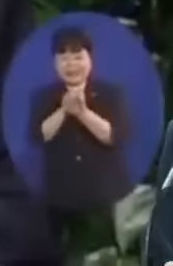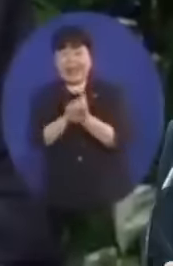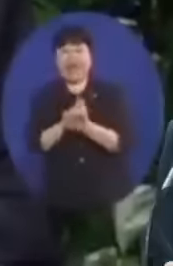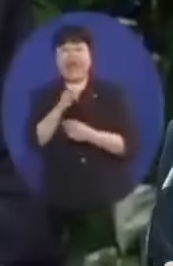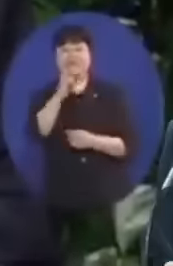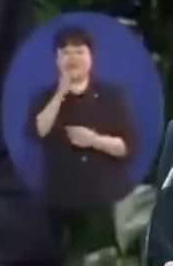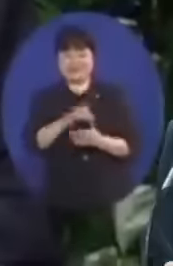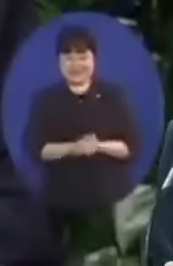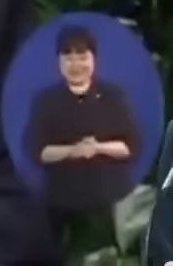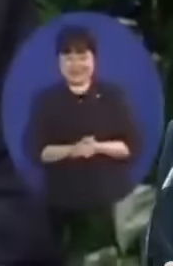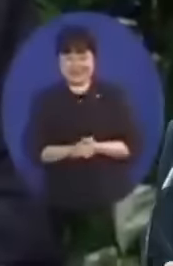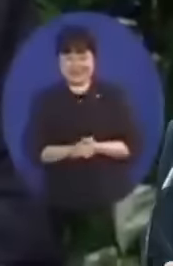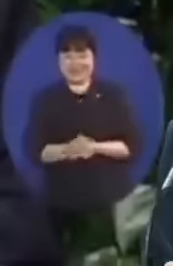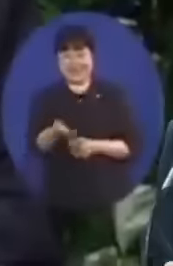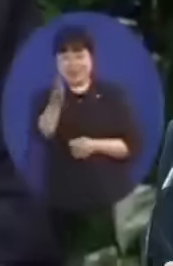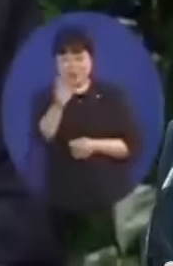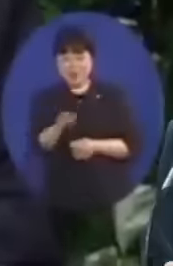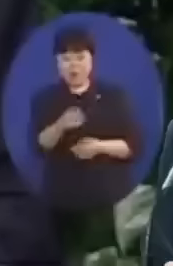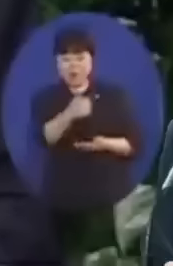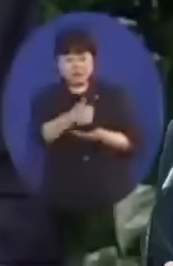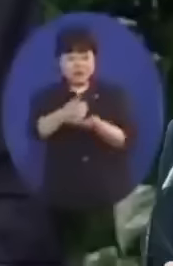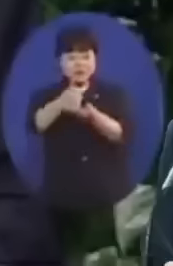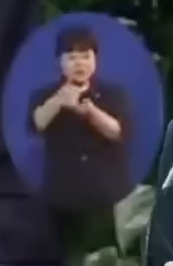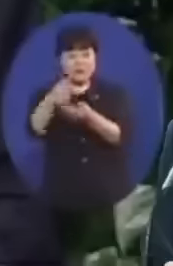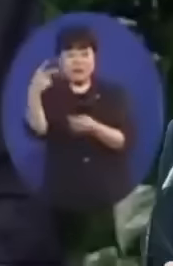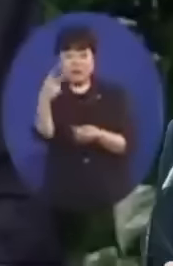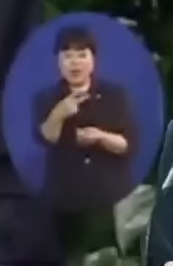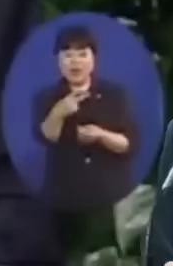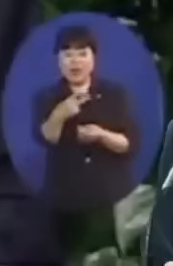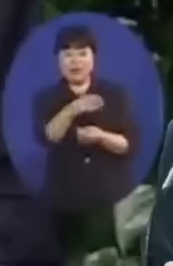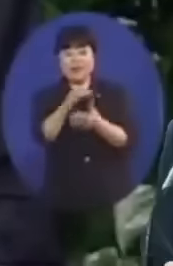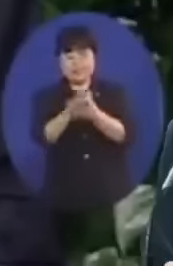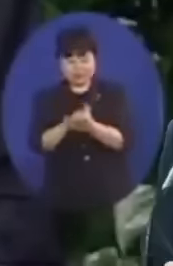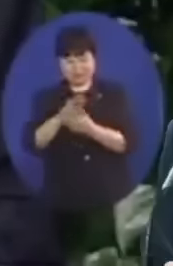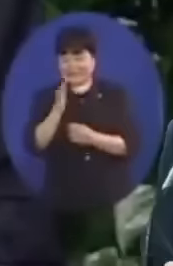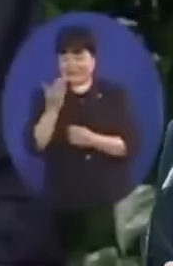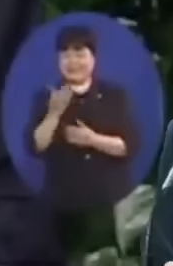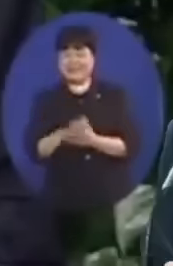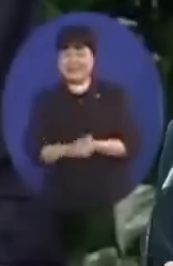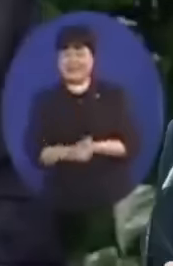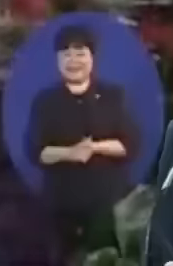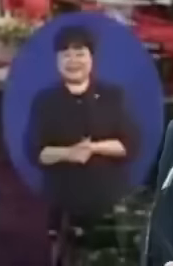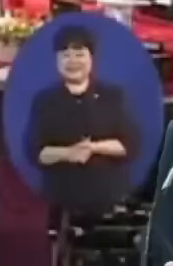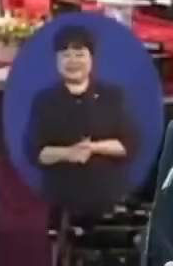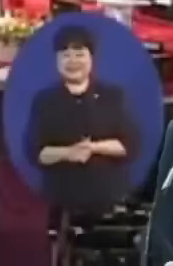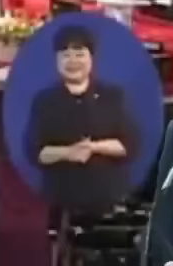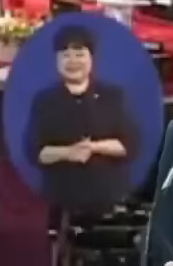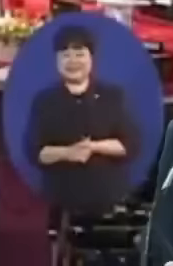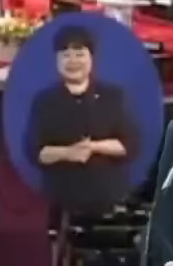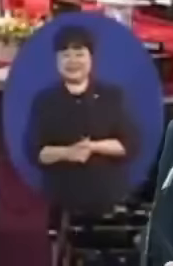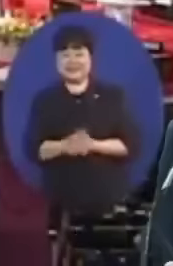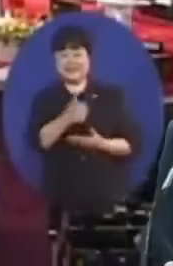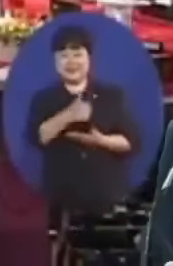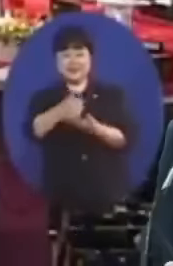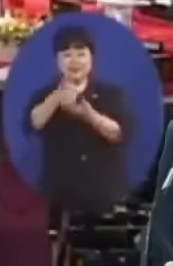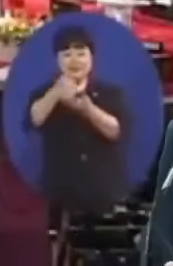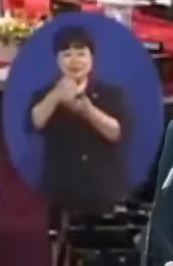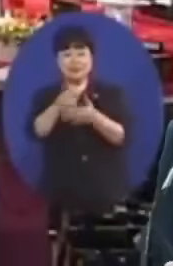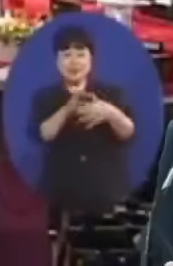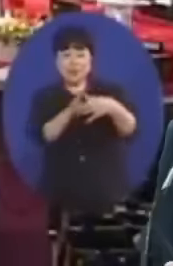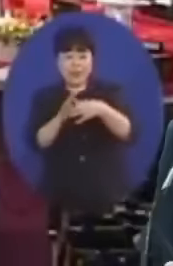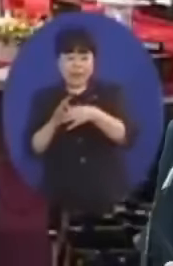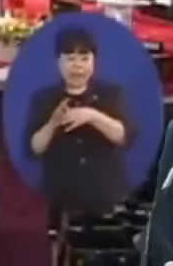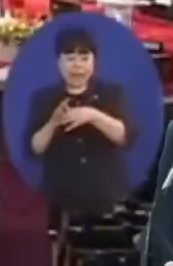그러면 주님은 또한 우리의 친구가 되십니다. 주님과 우리의